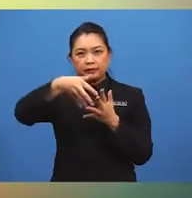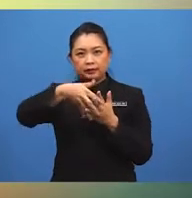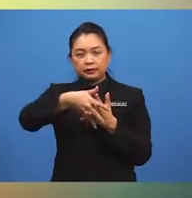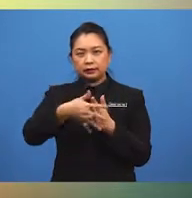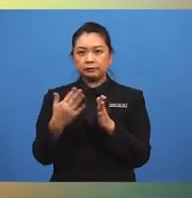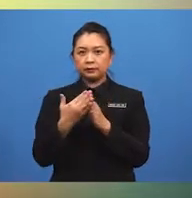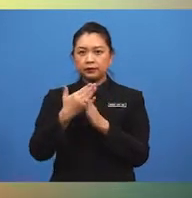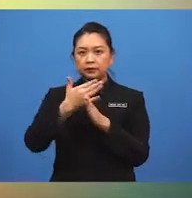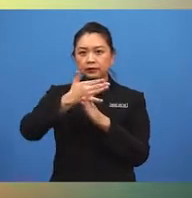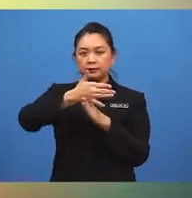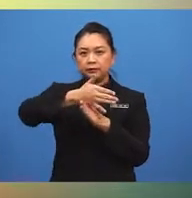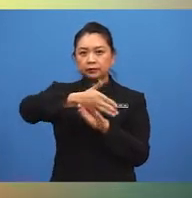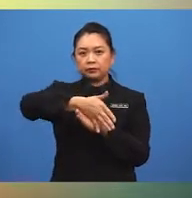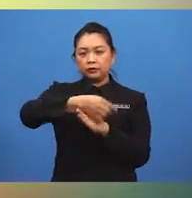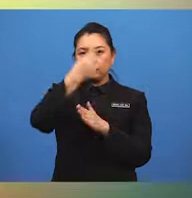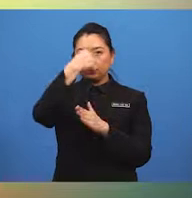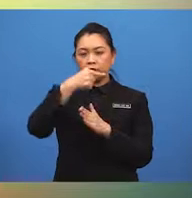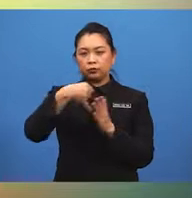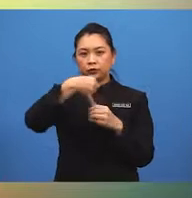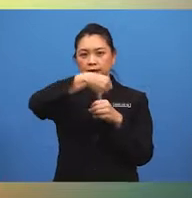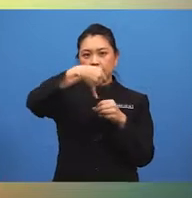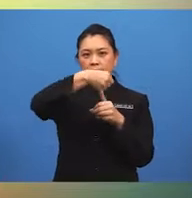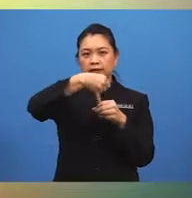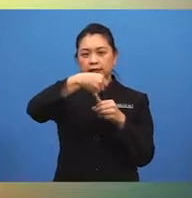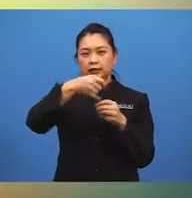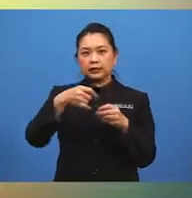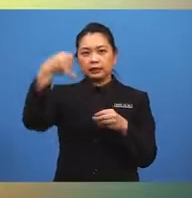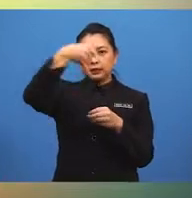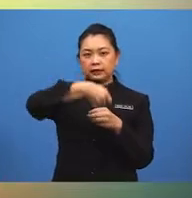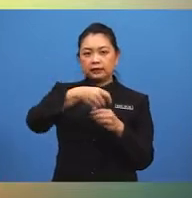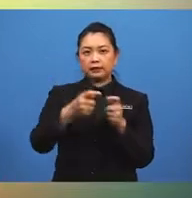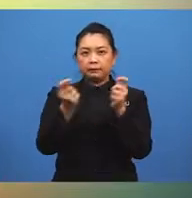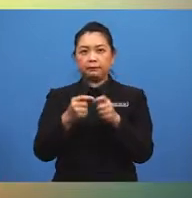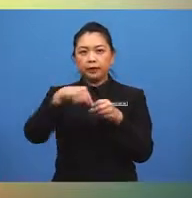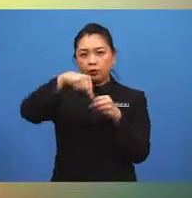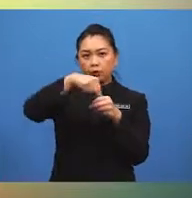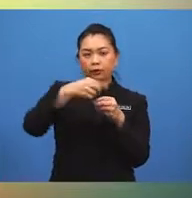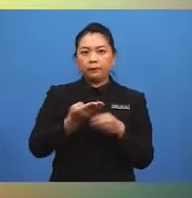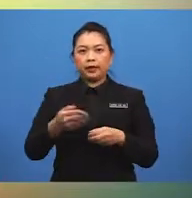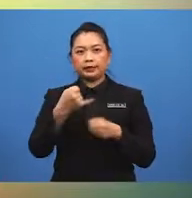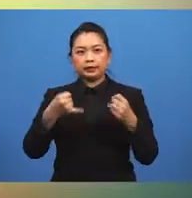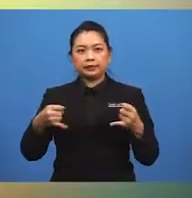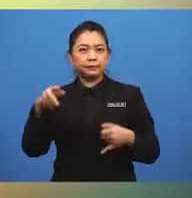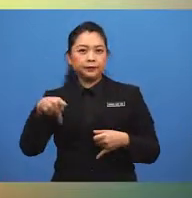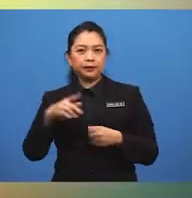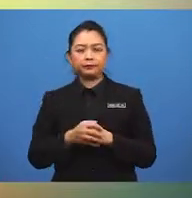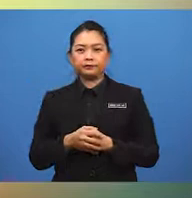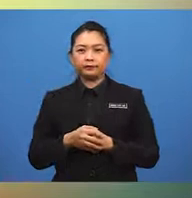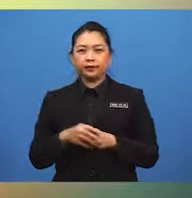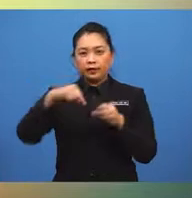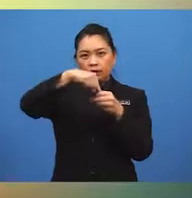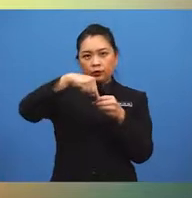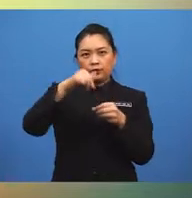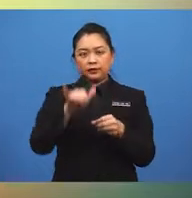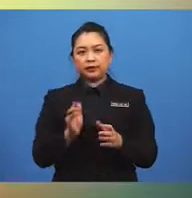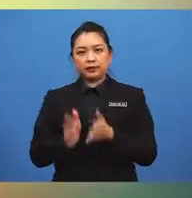meresap merentasi simpang untuk mengisi tempat lohong pada bahan jenis P.